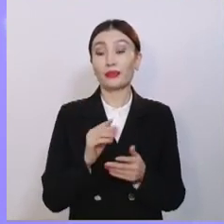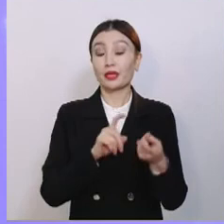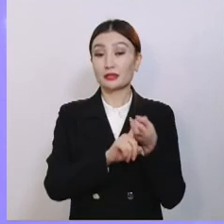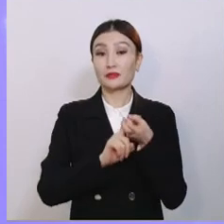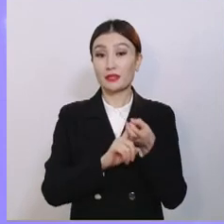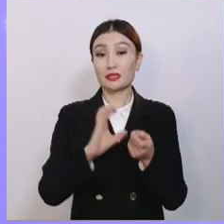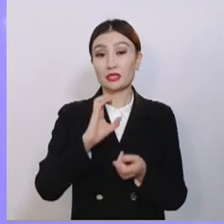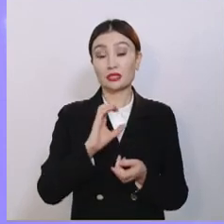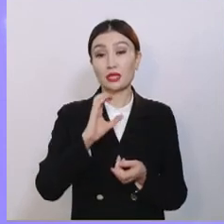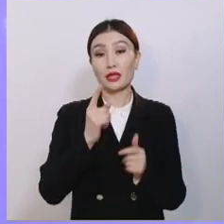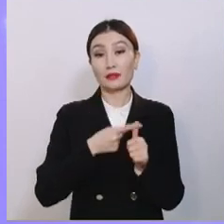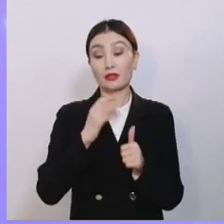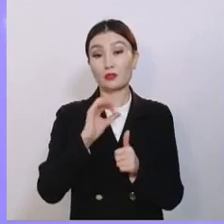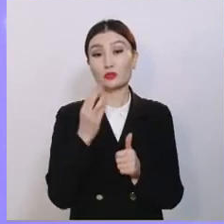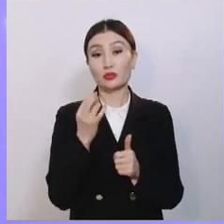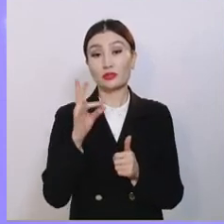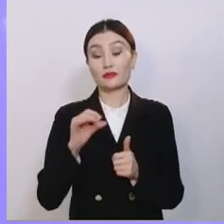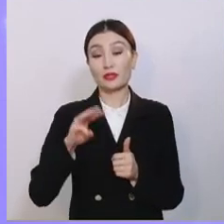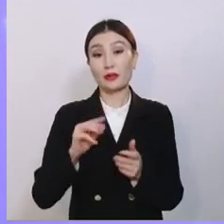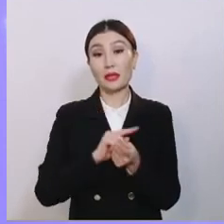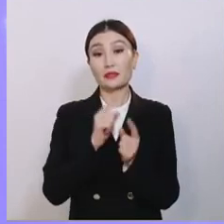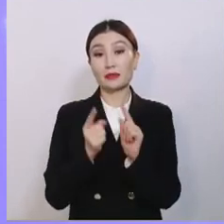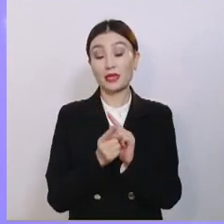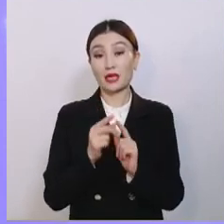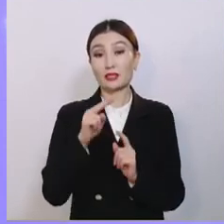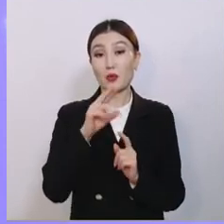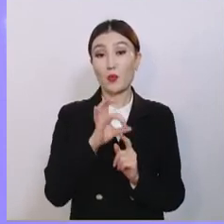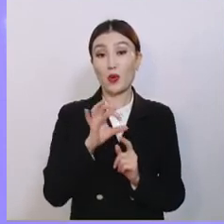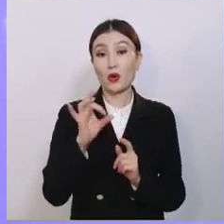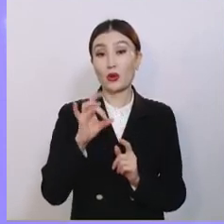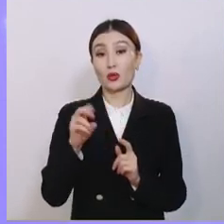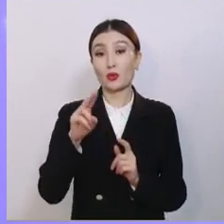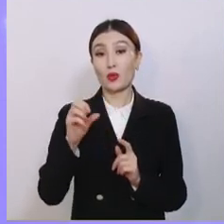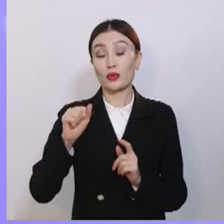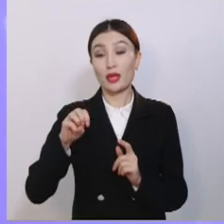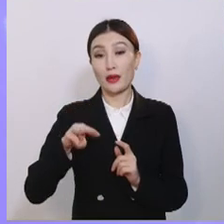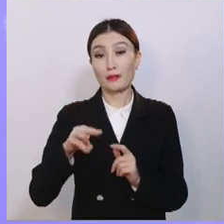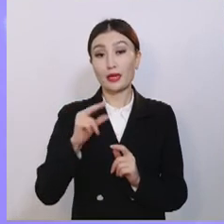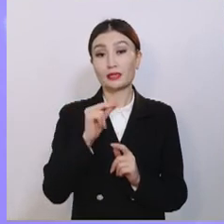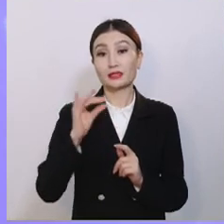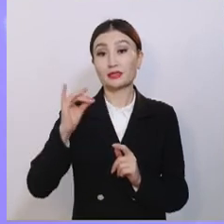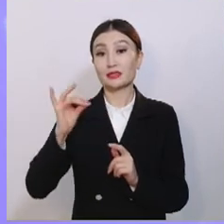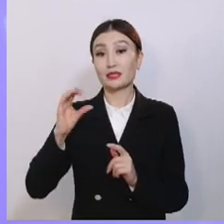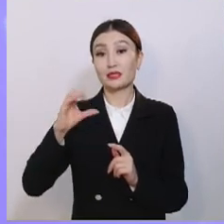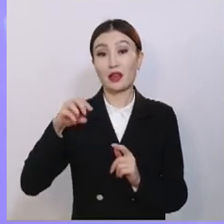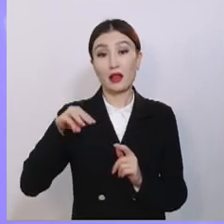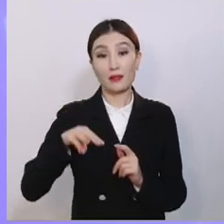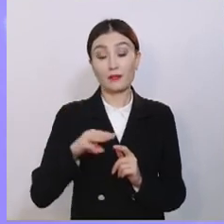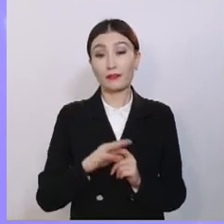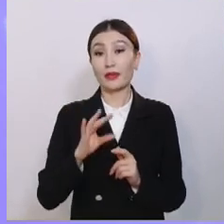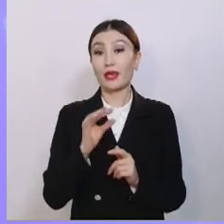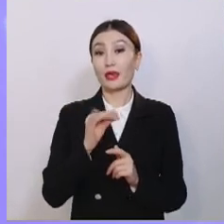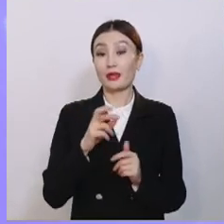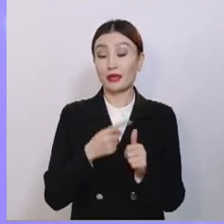именем существительным и изменяется по родам и числам. Имя